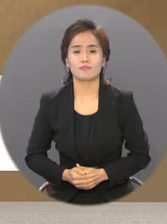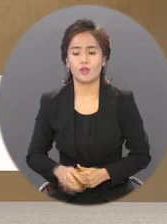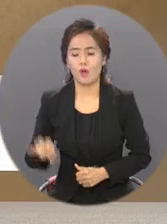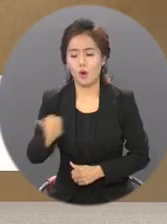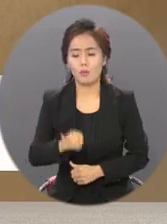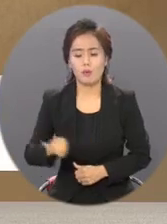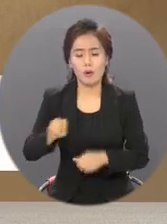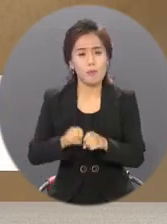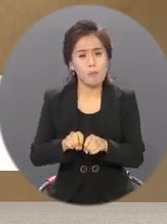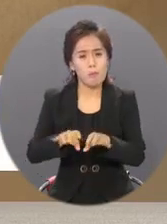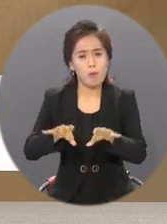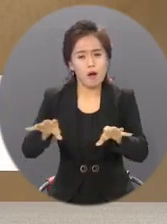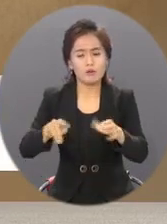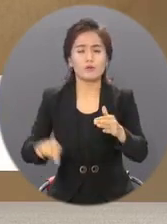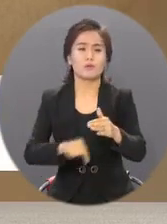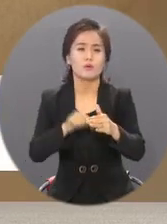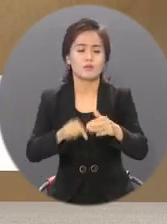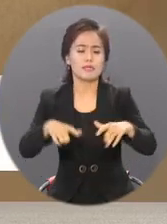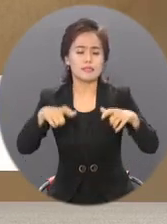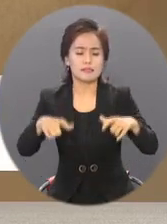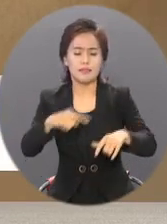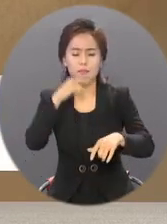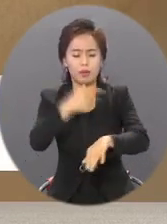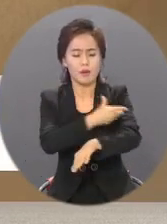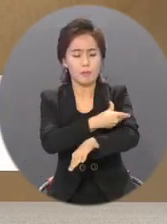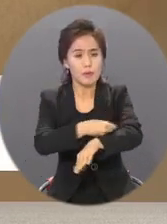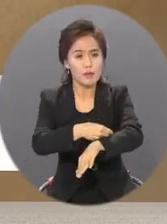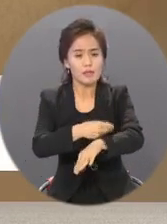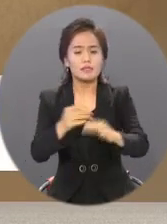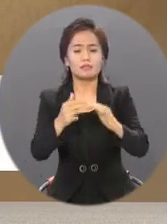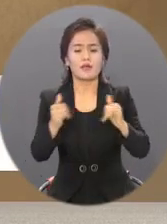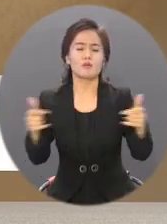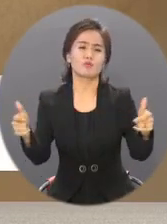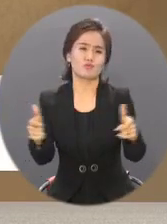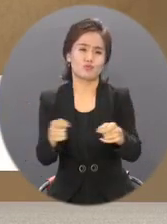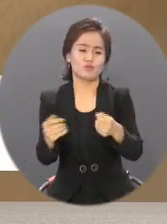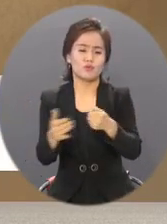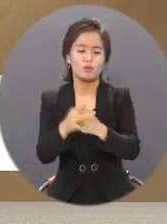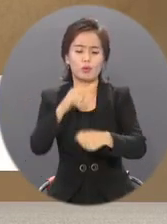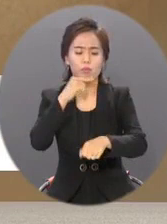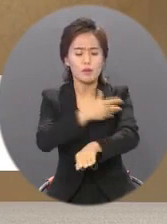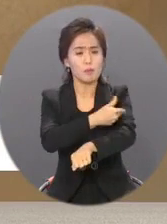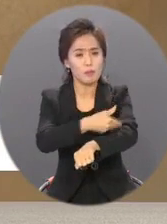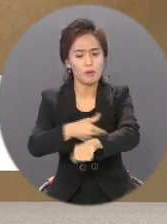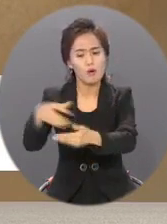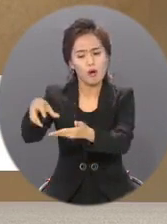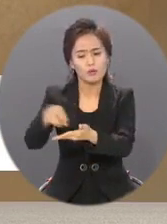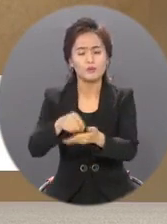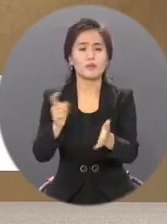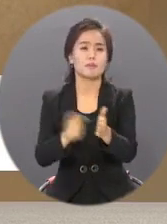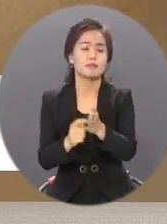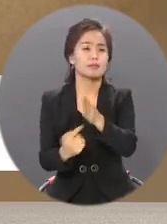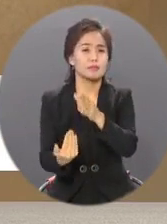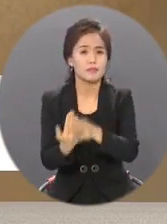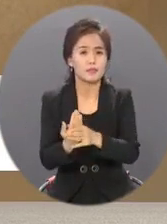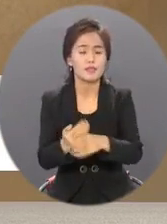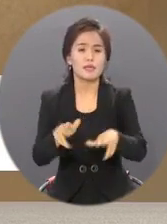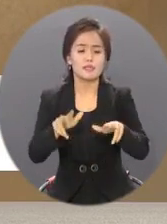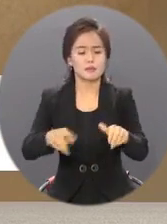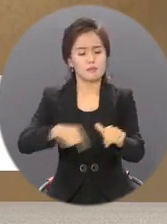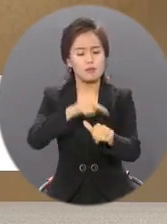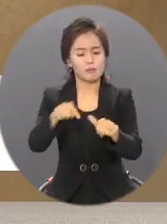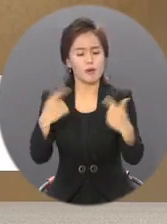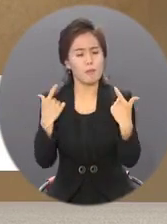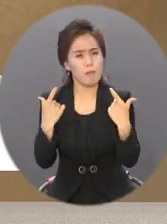5 미끄러운 변이 바이러스 확산 쏘게 지역 헌혈 자가 크게 줄면서 혈액 수급에 비상이 걸렸습니다 지금